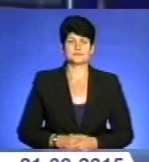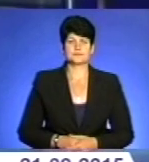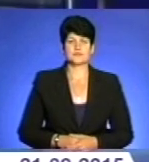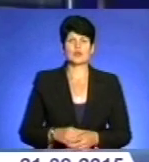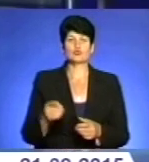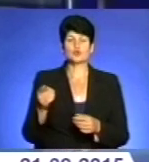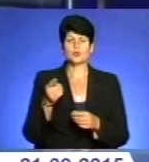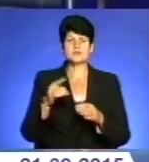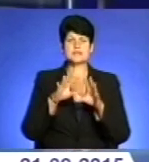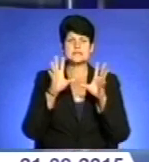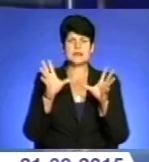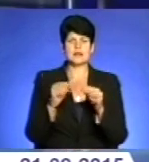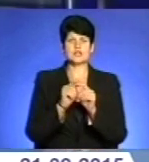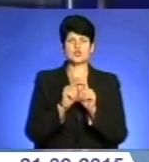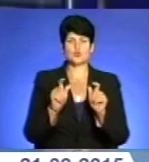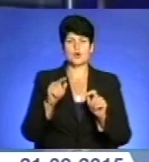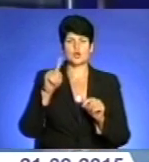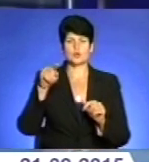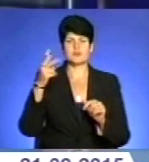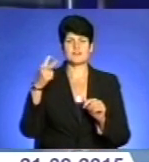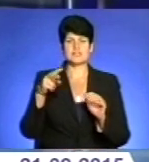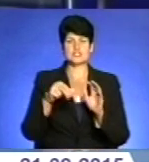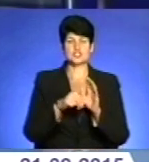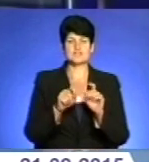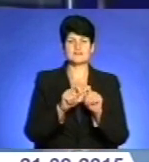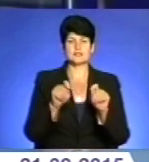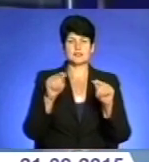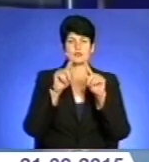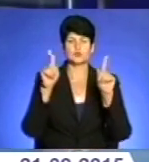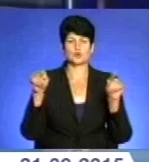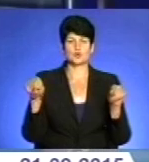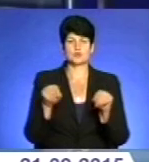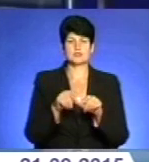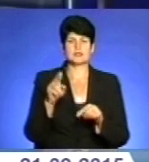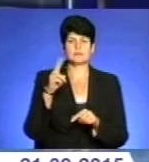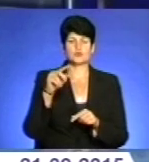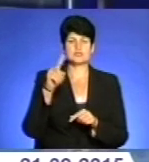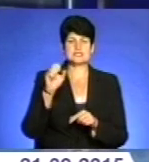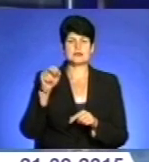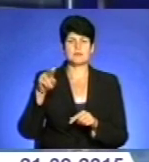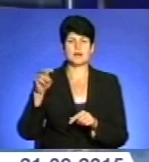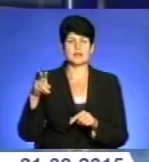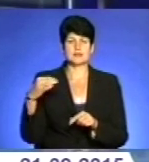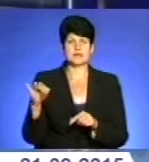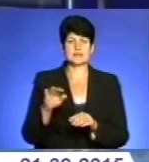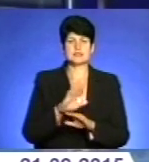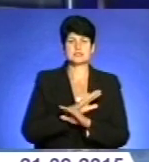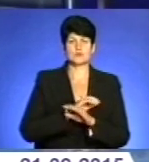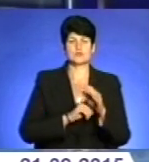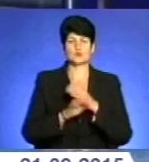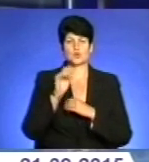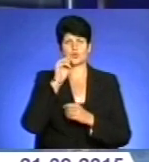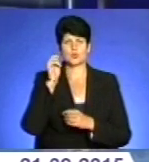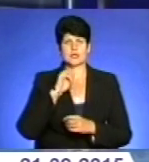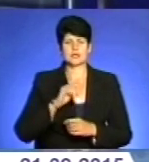У Тернопільській загальноосвітній школі номер 26 відкрили меморіальну дошку пам'яті бійцю Дмитру Заплітному, який загинув на сході України.